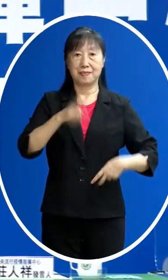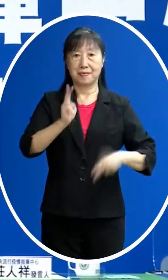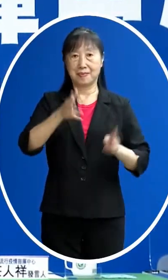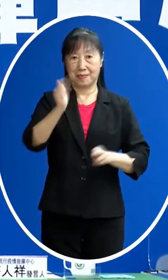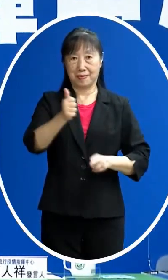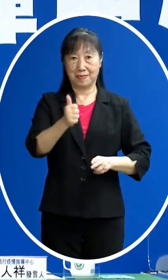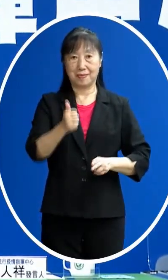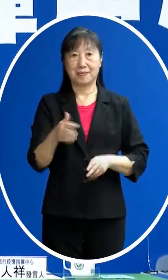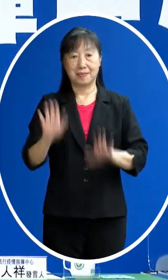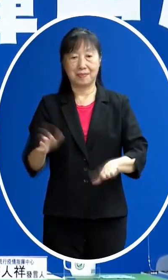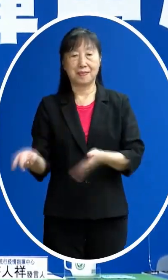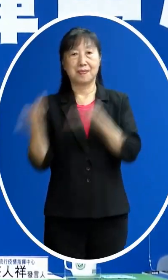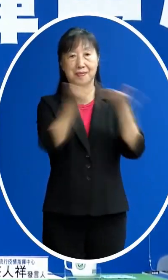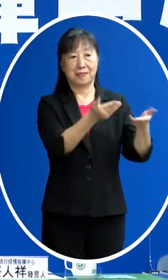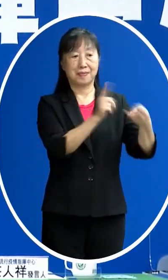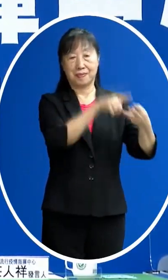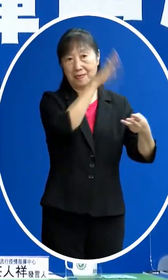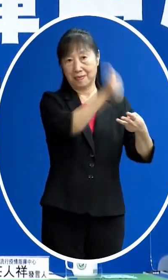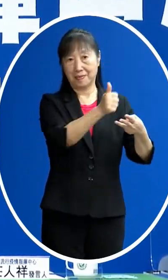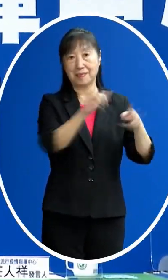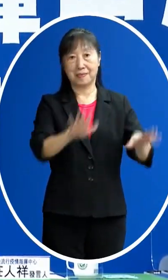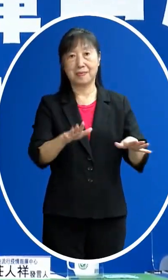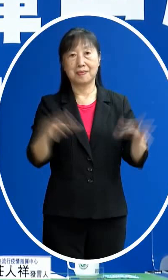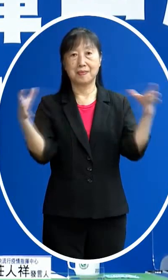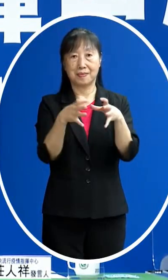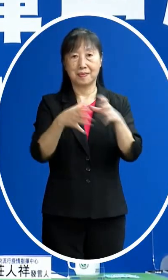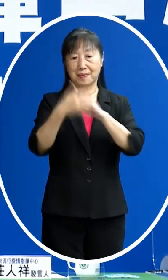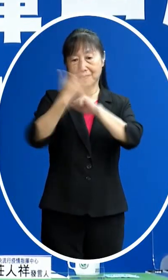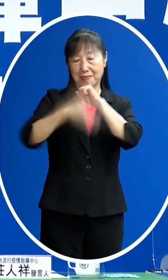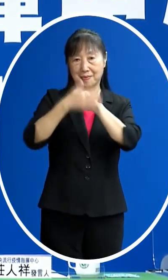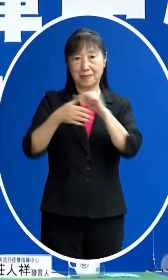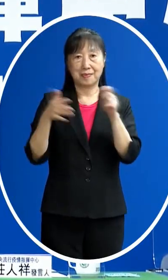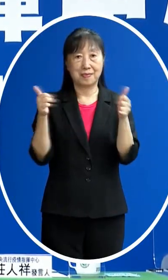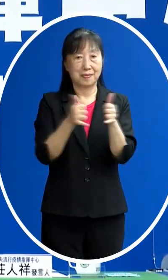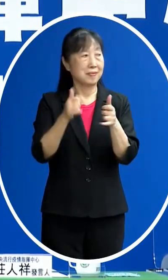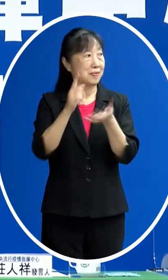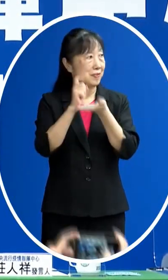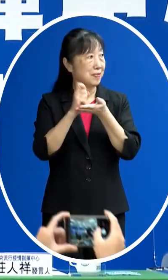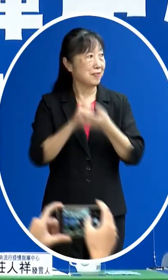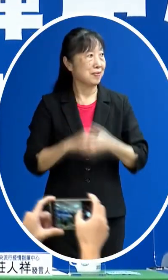官，我们要拍照合影一下。